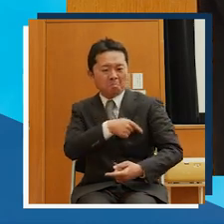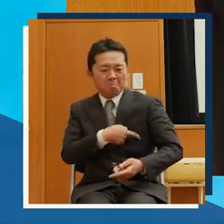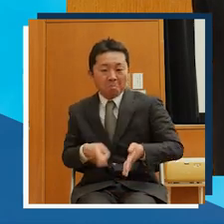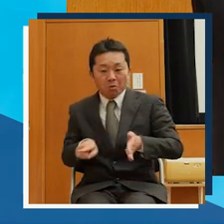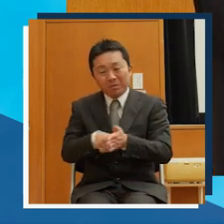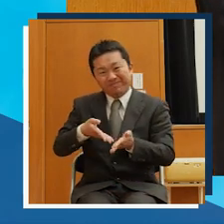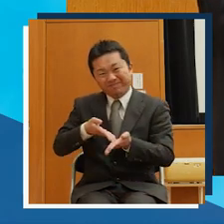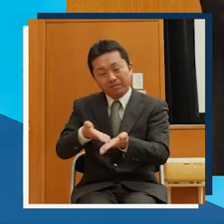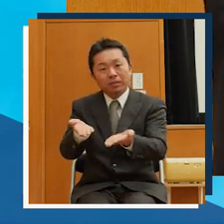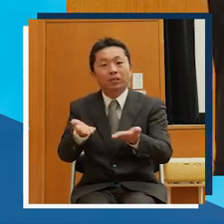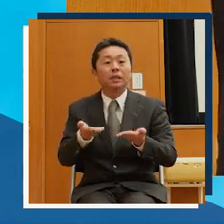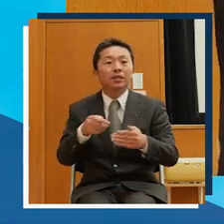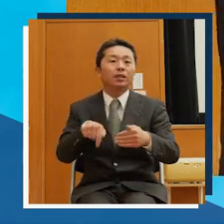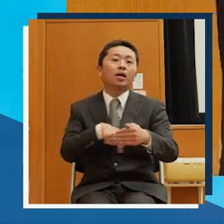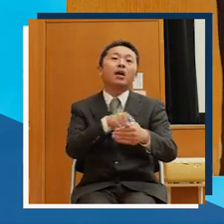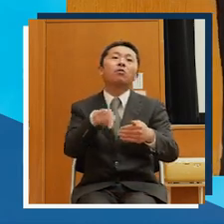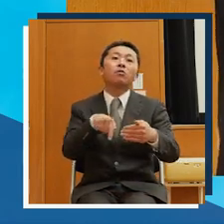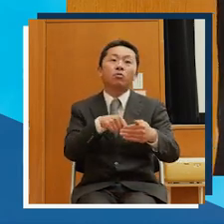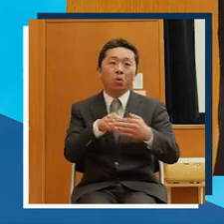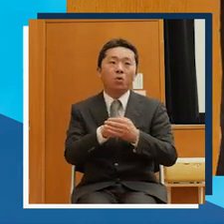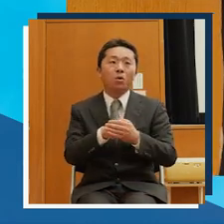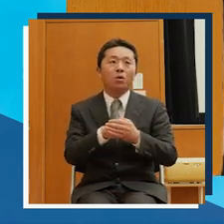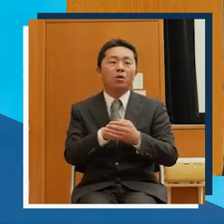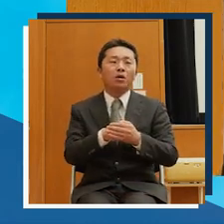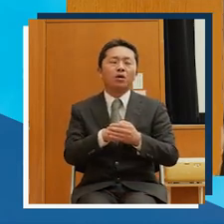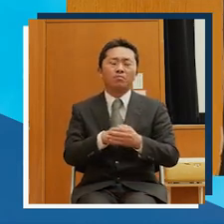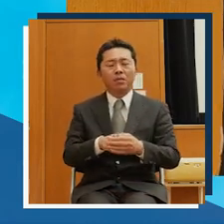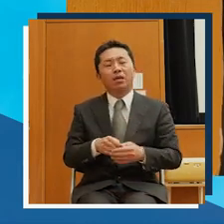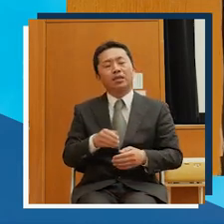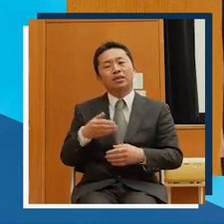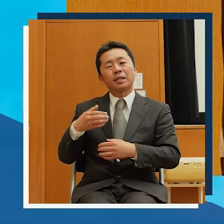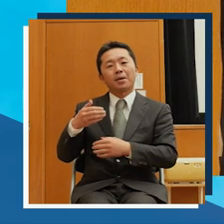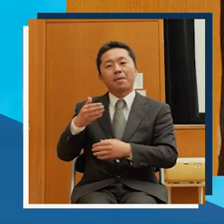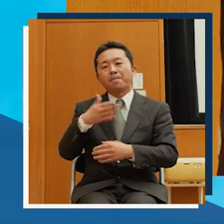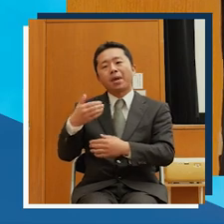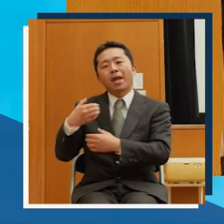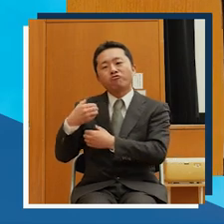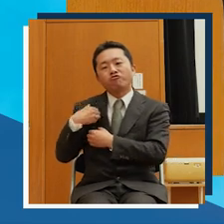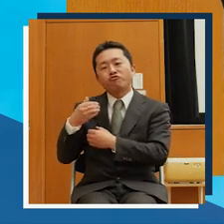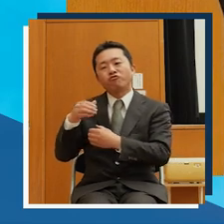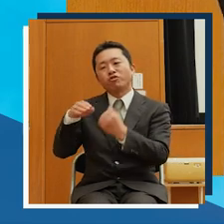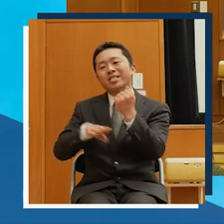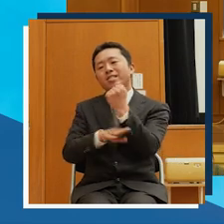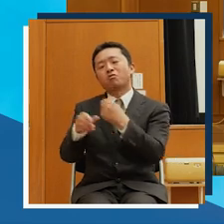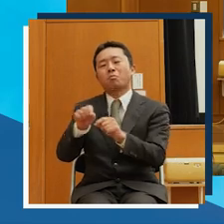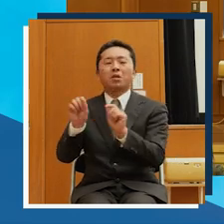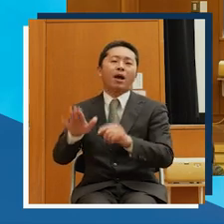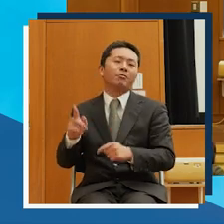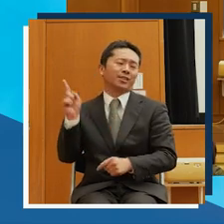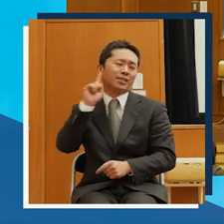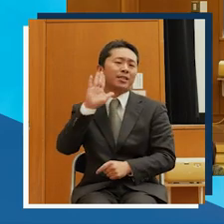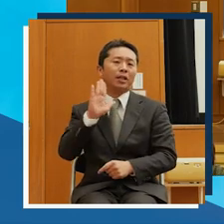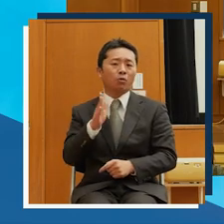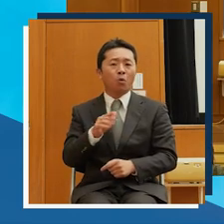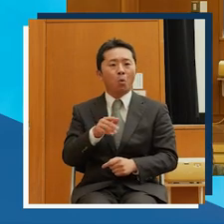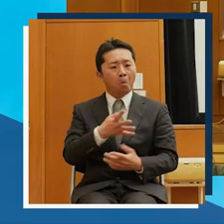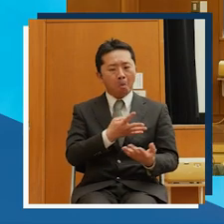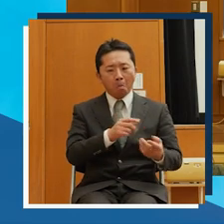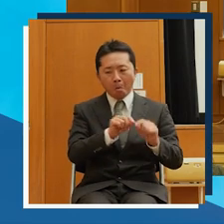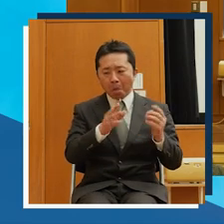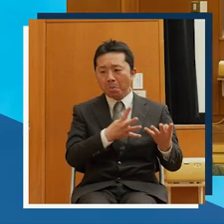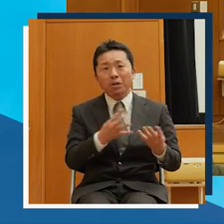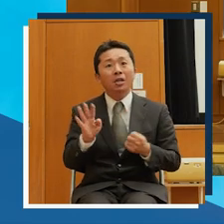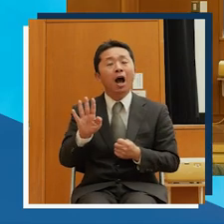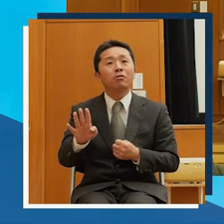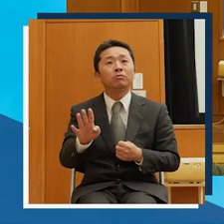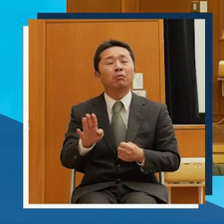話してくださったその内容もおま確かに米軍基の問題があるっていうのは聞いてきたけれどもおこんなにいっぱいあるのかとか